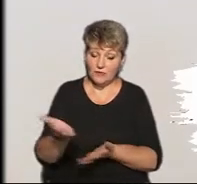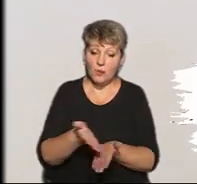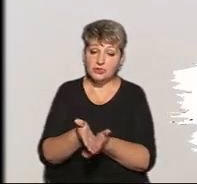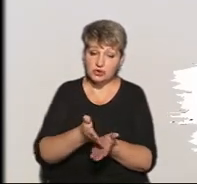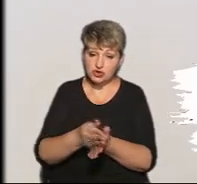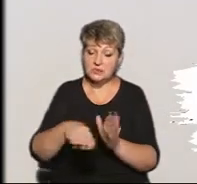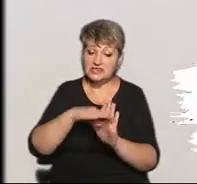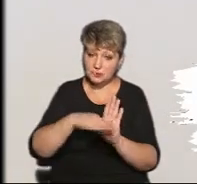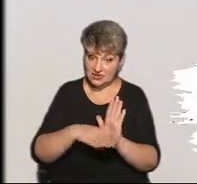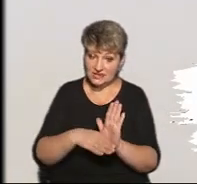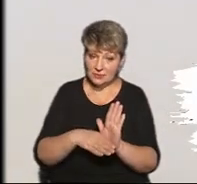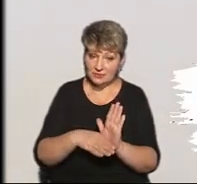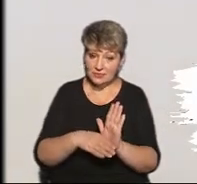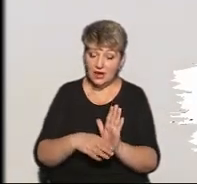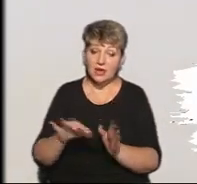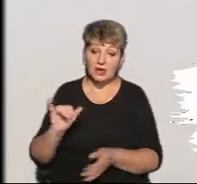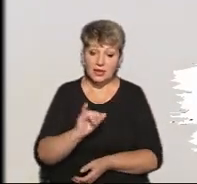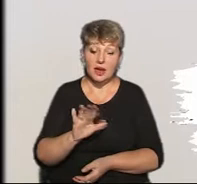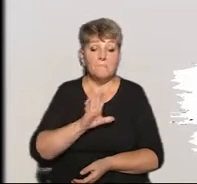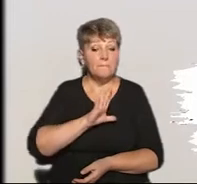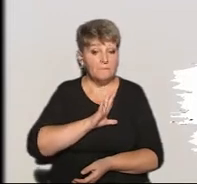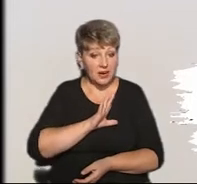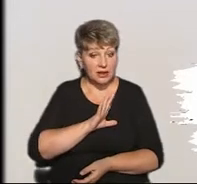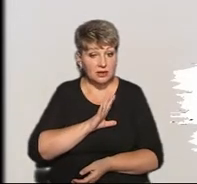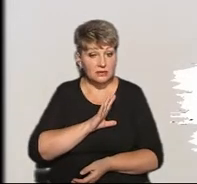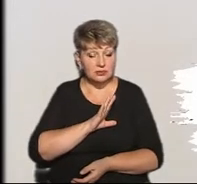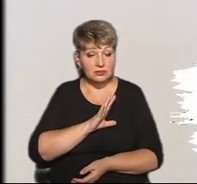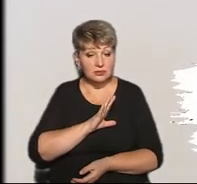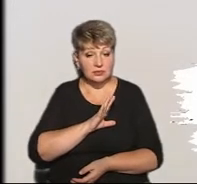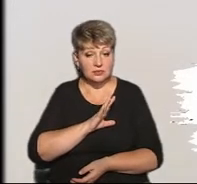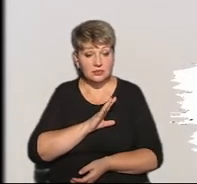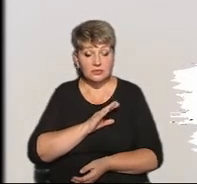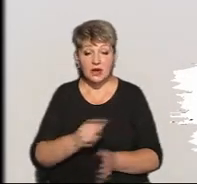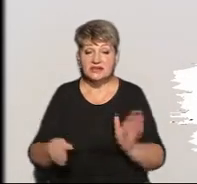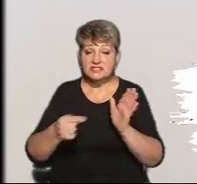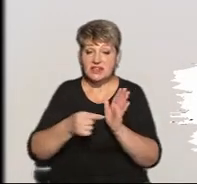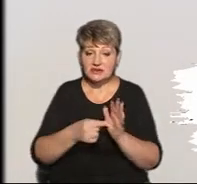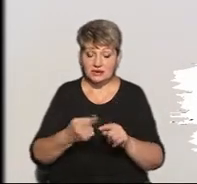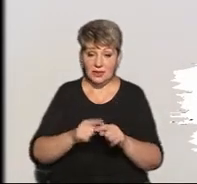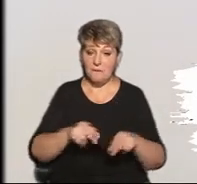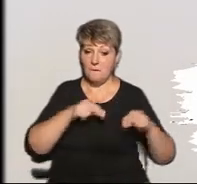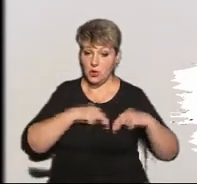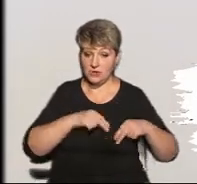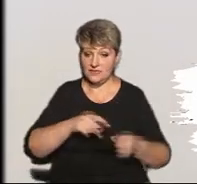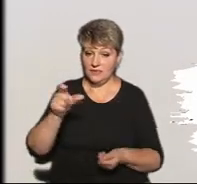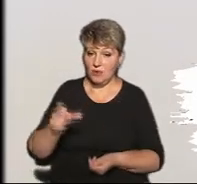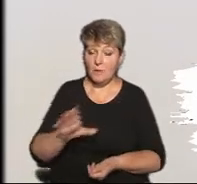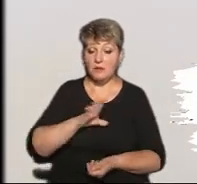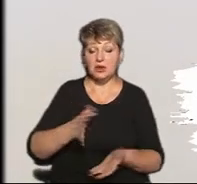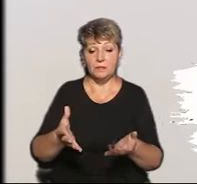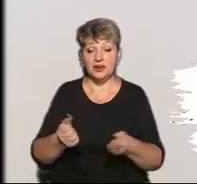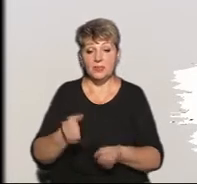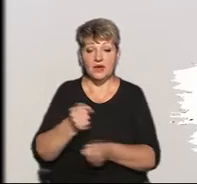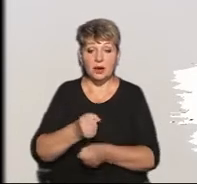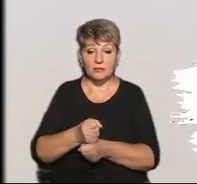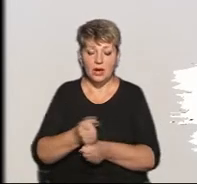І в тому числі був прихильним до того, щоб зазначений працівник був прийнятий на